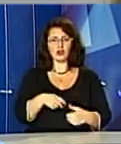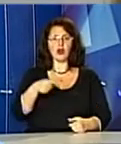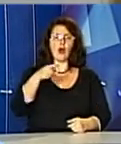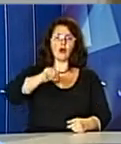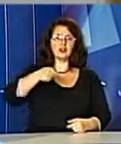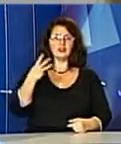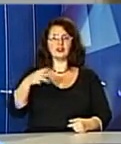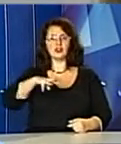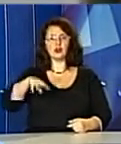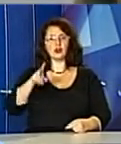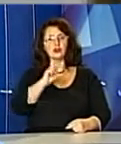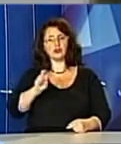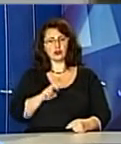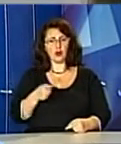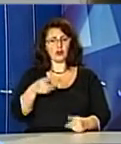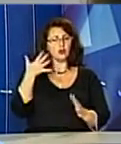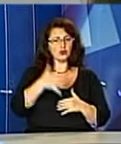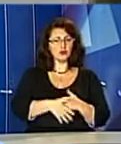мільйона доларів, тобто ви розумієте, що